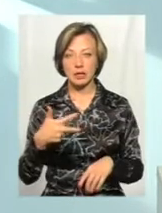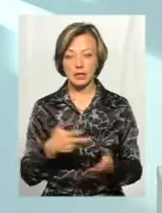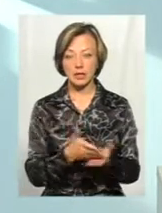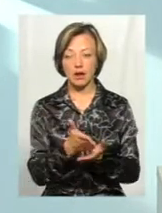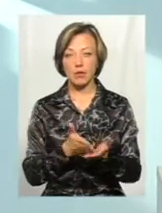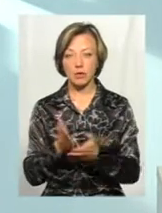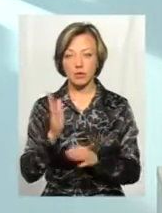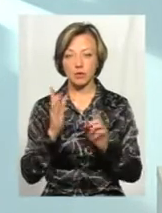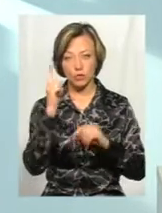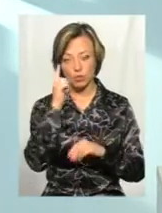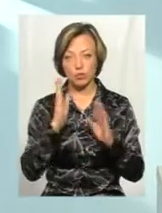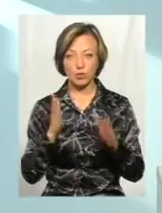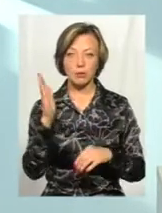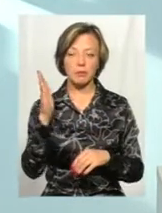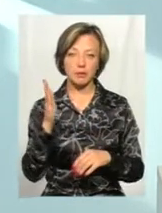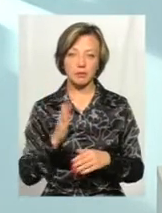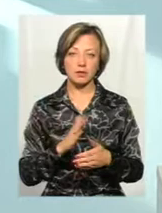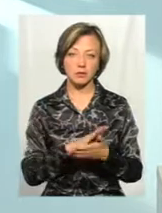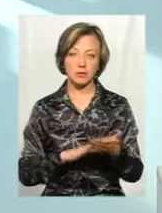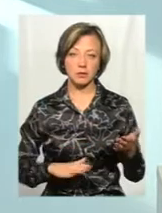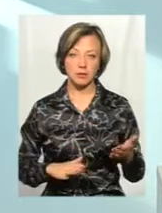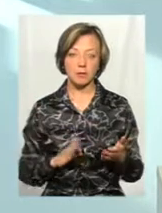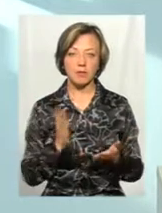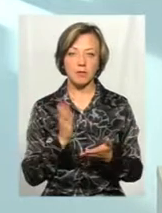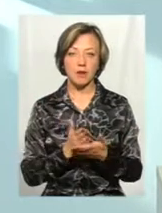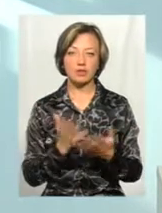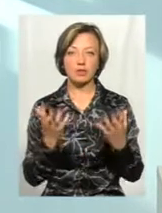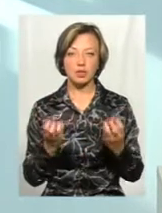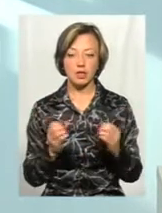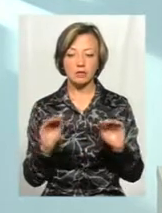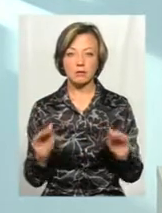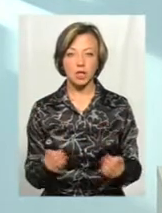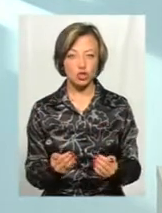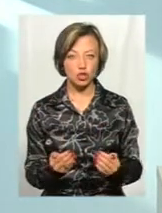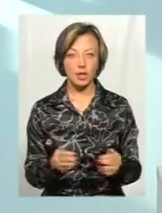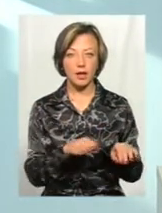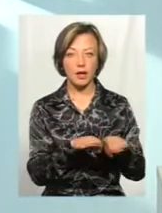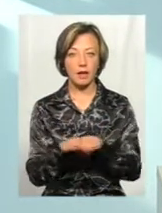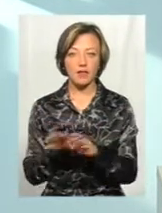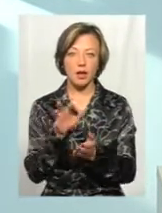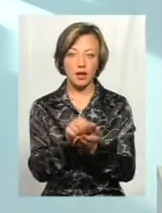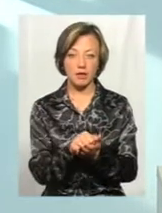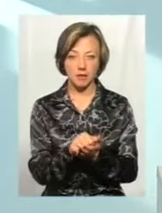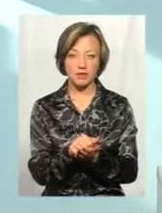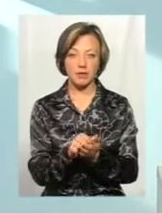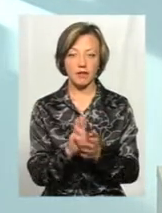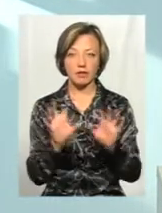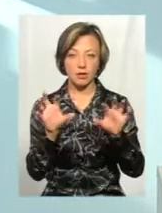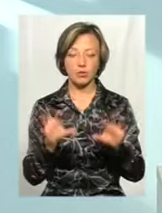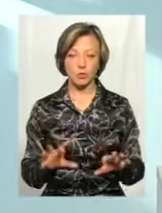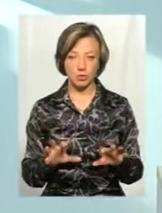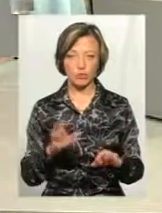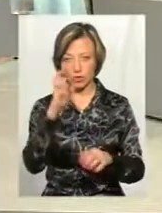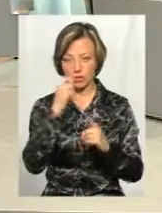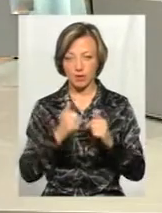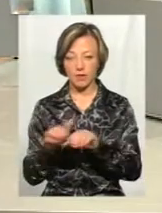які, я думаю, будуть перспективними, в перспективі ми будемо мати ще зменшення рівня рейдерства в нашій державі. А в нас ще